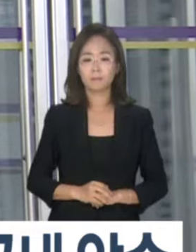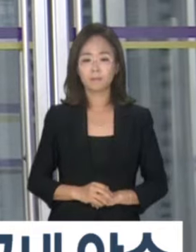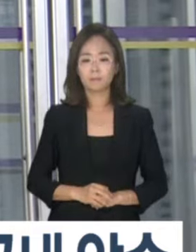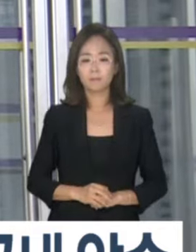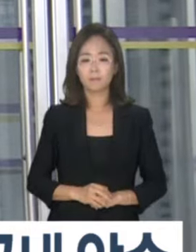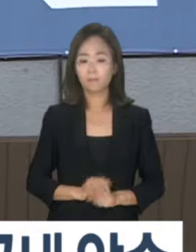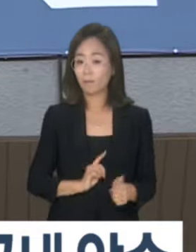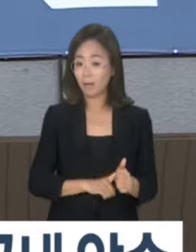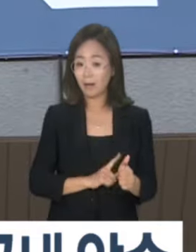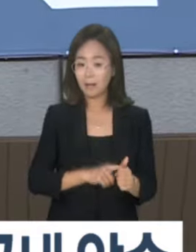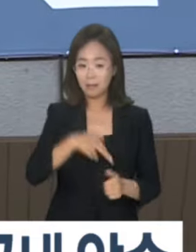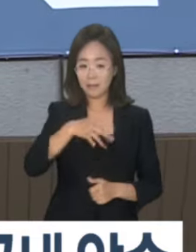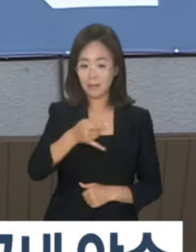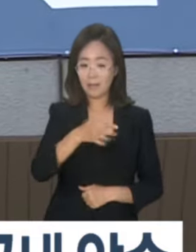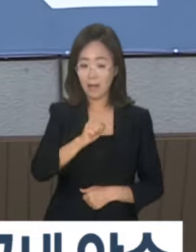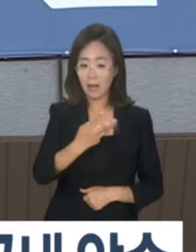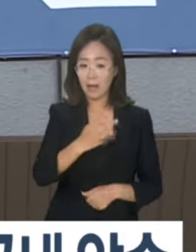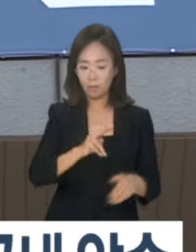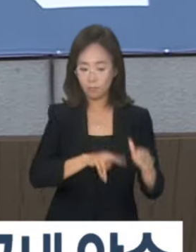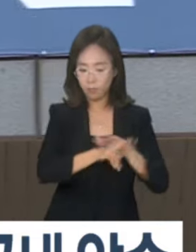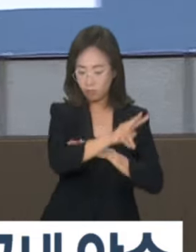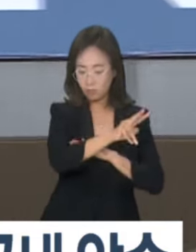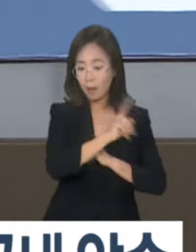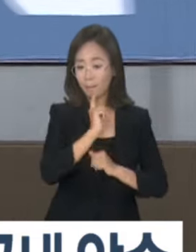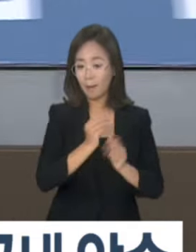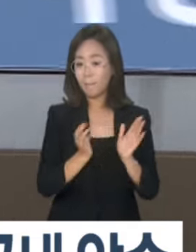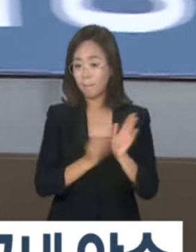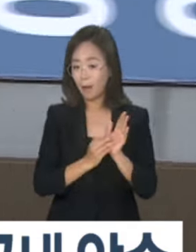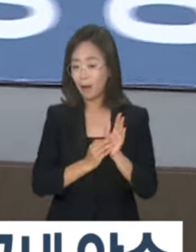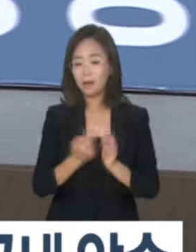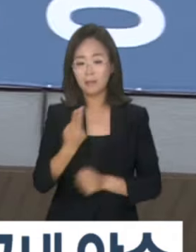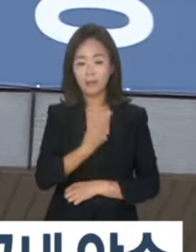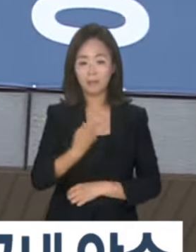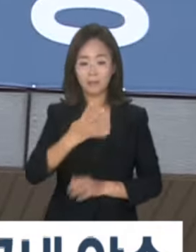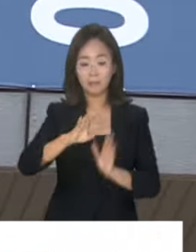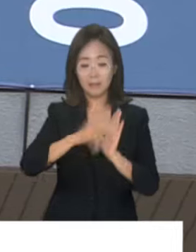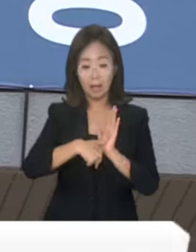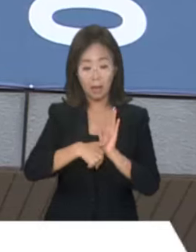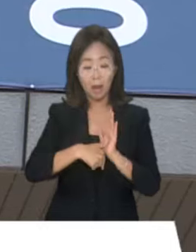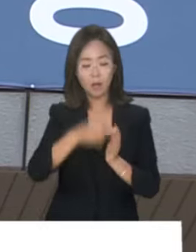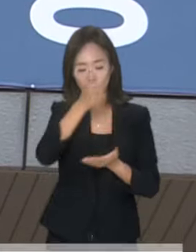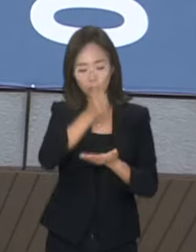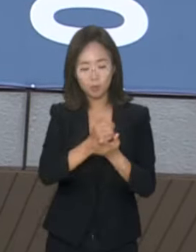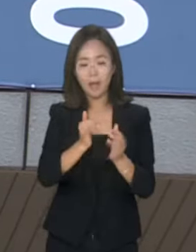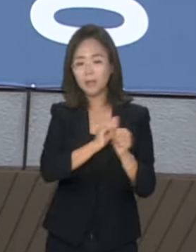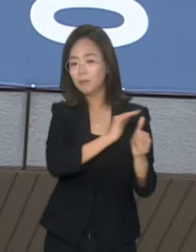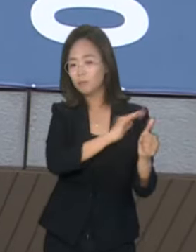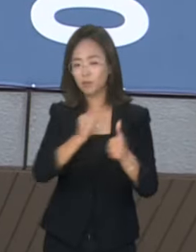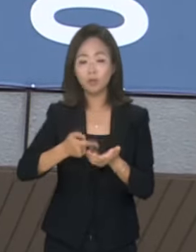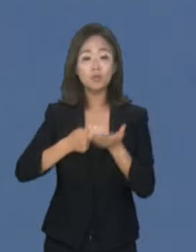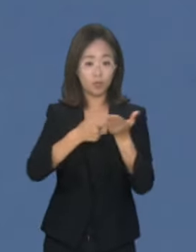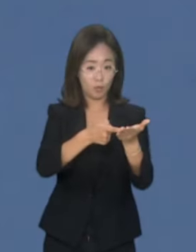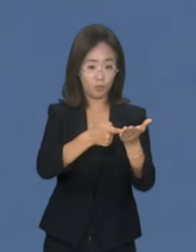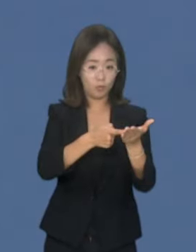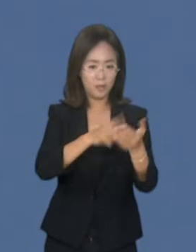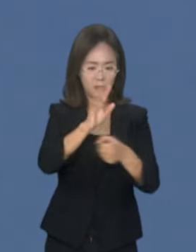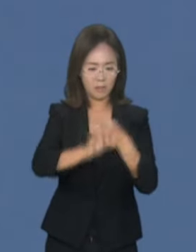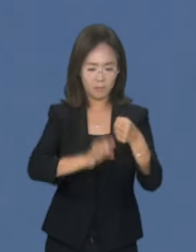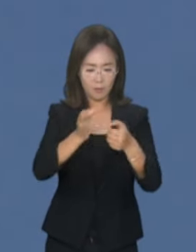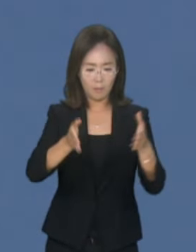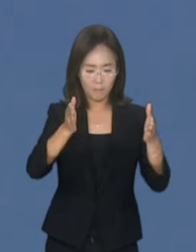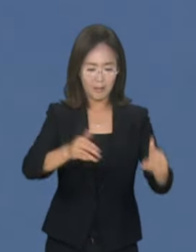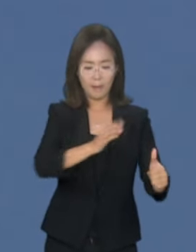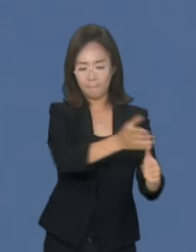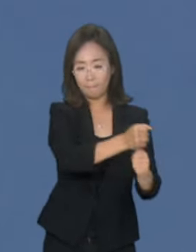확정받았습니다가 세네갈로 이동한 사실을 확인한 법무부는 2014년 세네갈의 범죄인 인도를 청구한 뒤 10년 만에